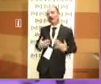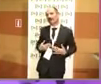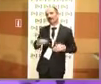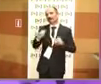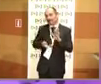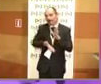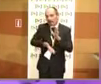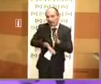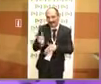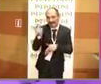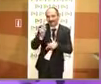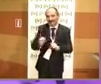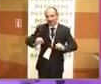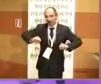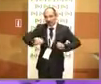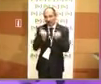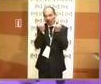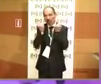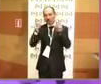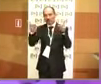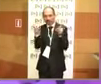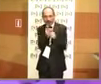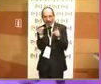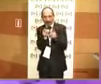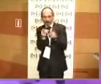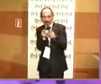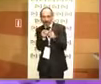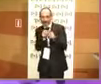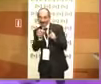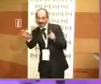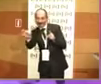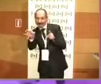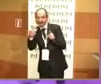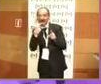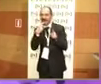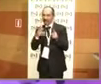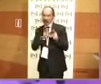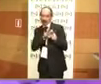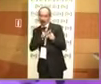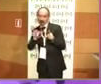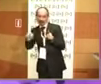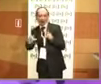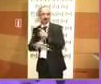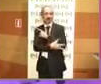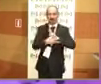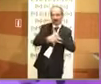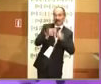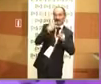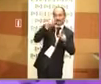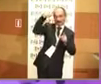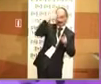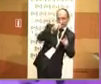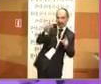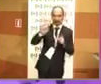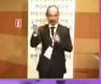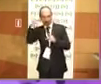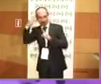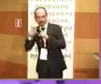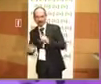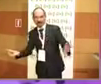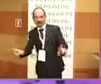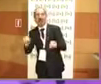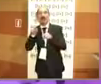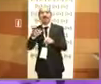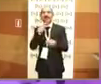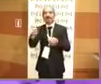ripartire dal tenace sforzo di accorciare le differenze tra chi ha troppo e chi non ha nulla, tra chi sa e chi non sa, tra